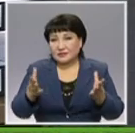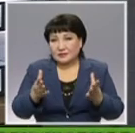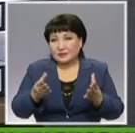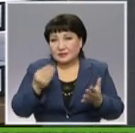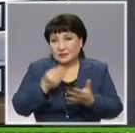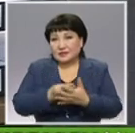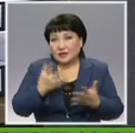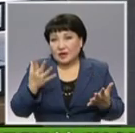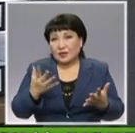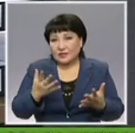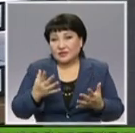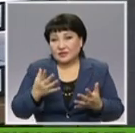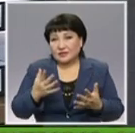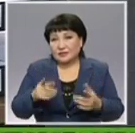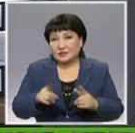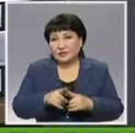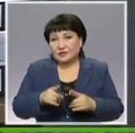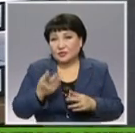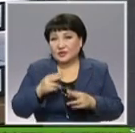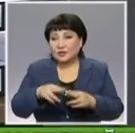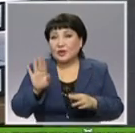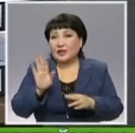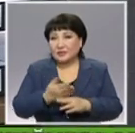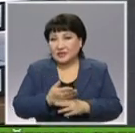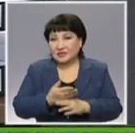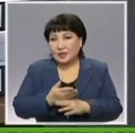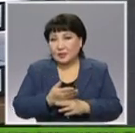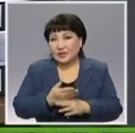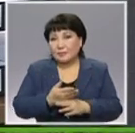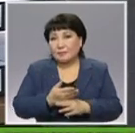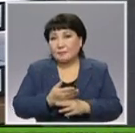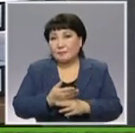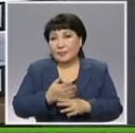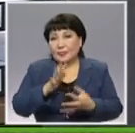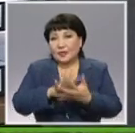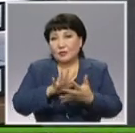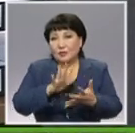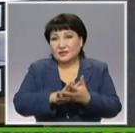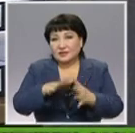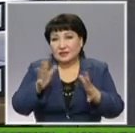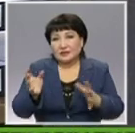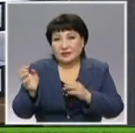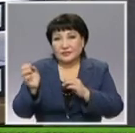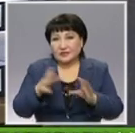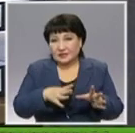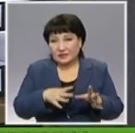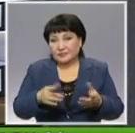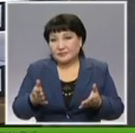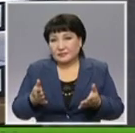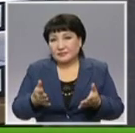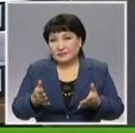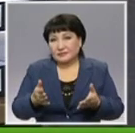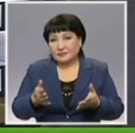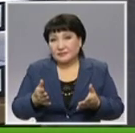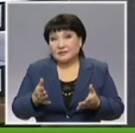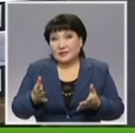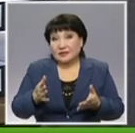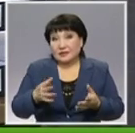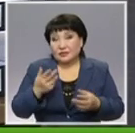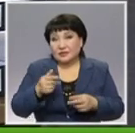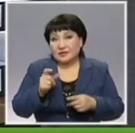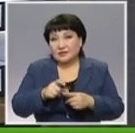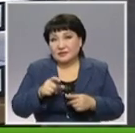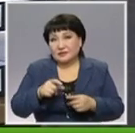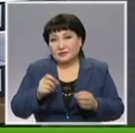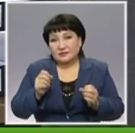оларды алып тастап, жаңағы қоқыстың арасына апарып тастау өте үлкен қиянат па деп ойлаймын.